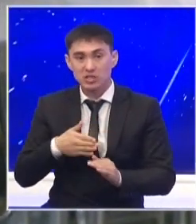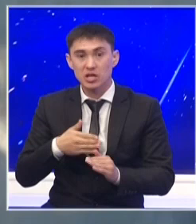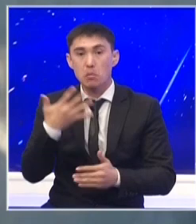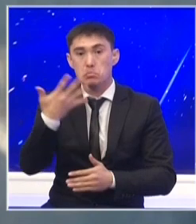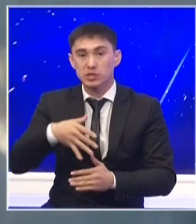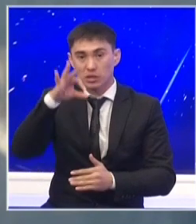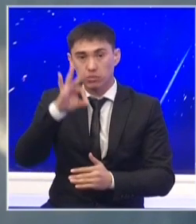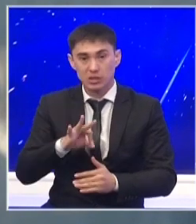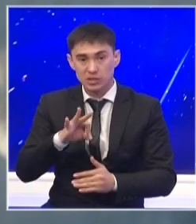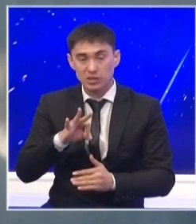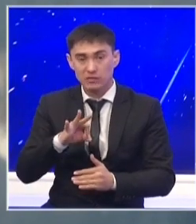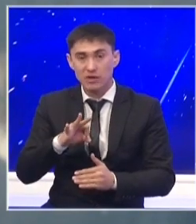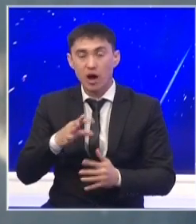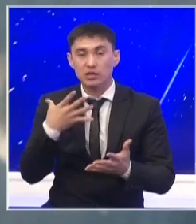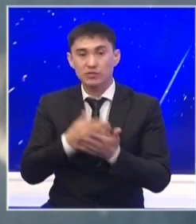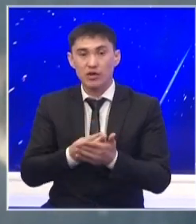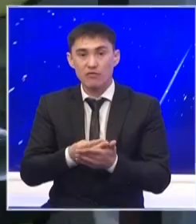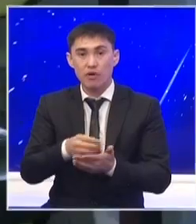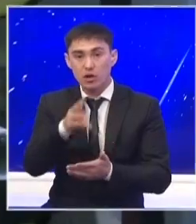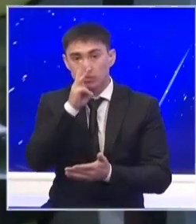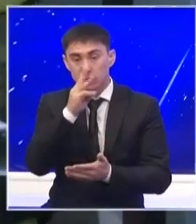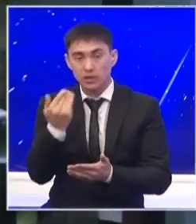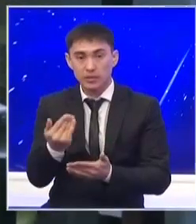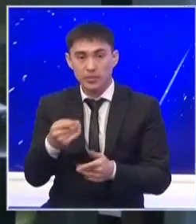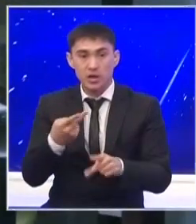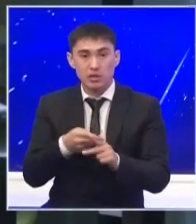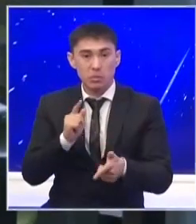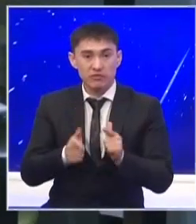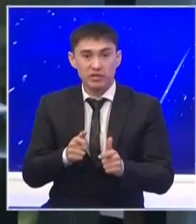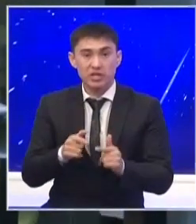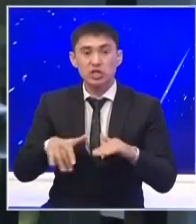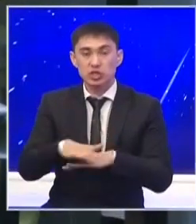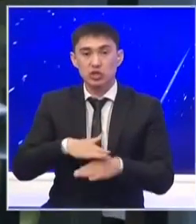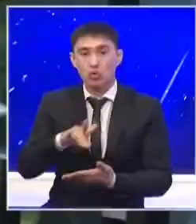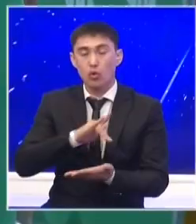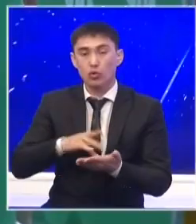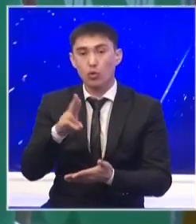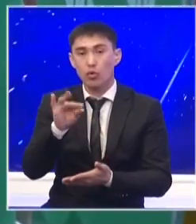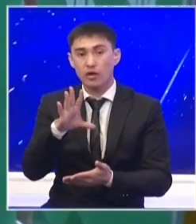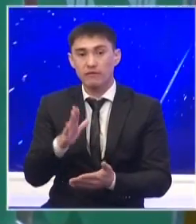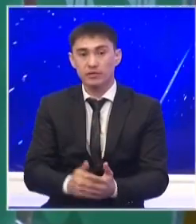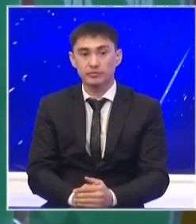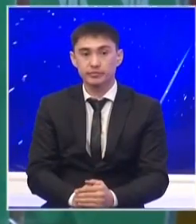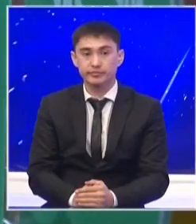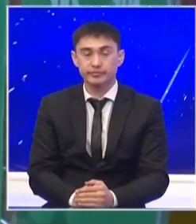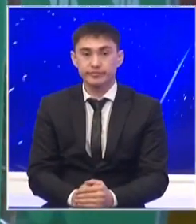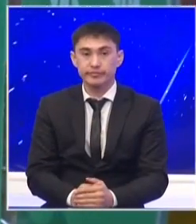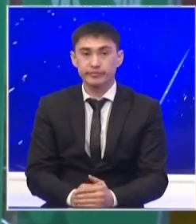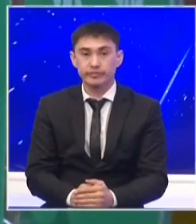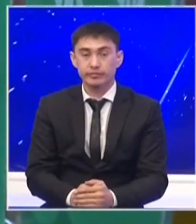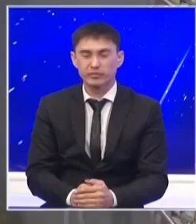около 53% от своего месячного дохода. Это подтвердили и жители города Конаев.